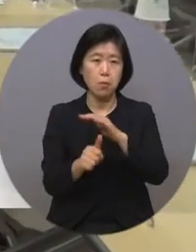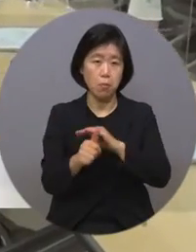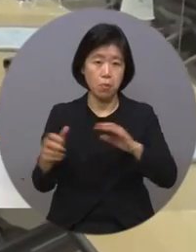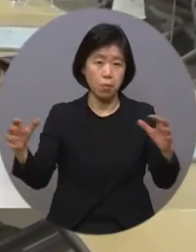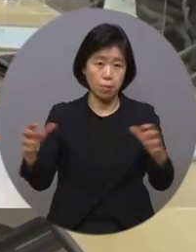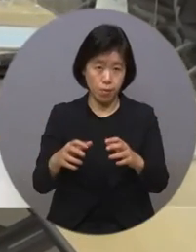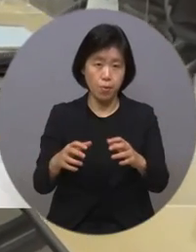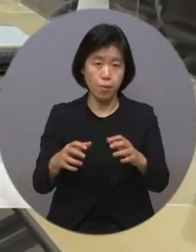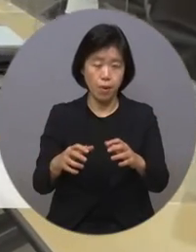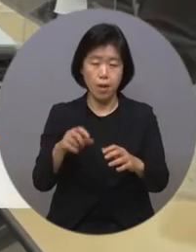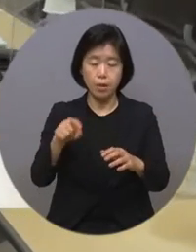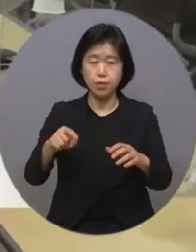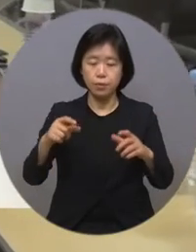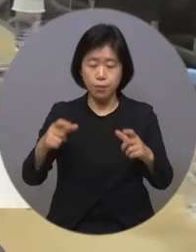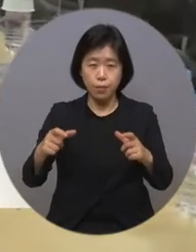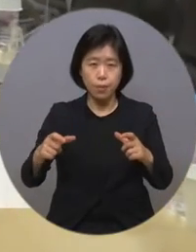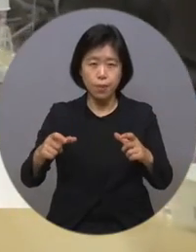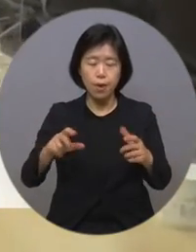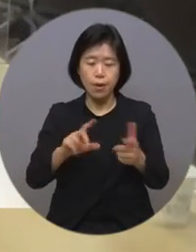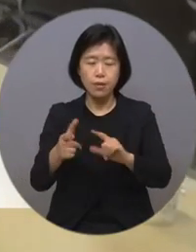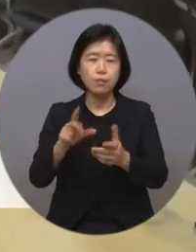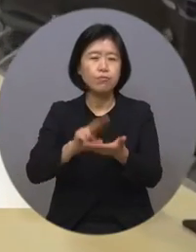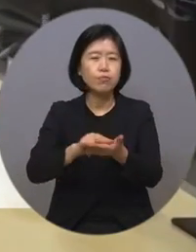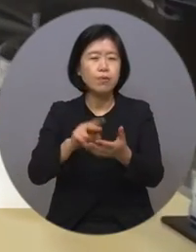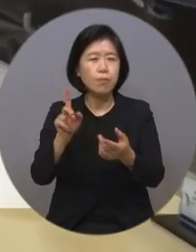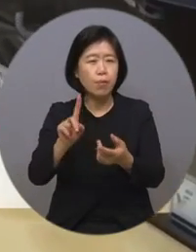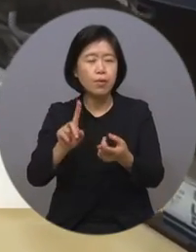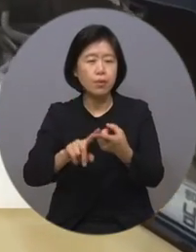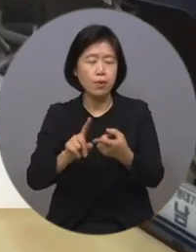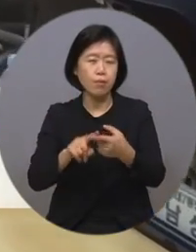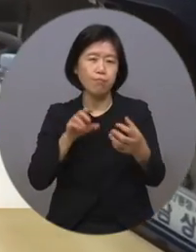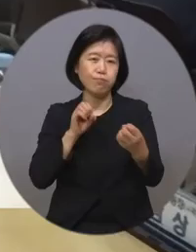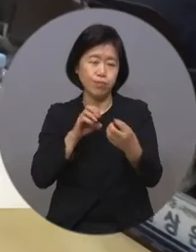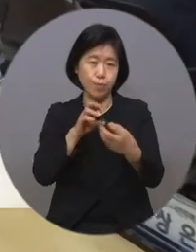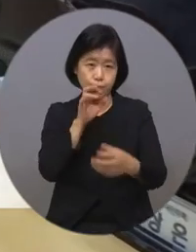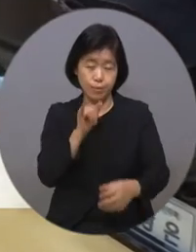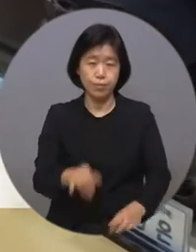주요 현안을 논의하여 지역 안정 및 읍면동